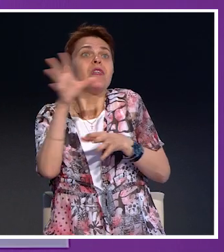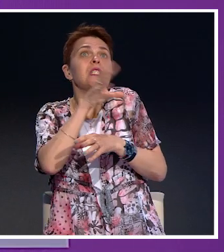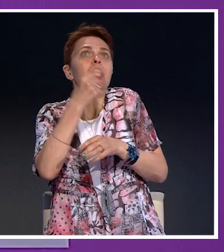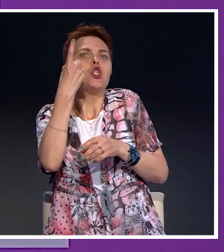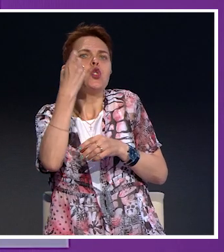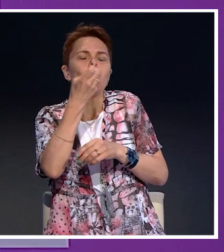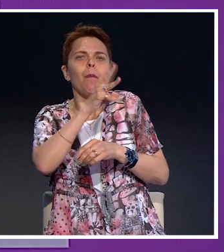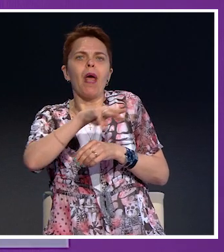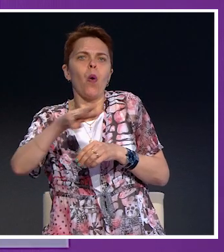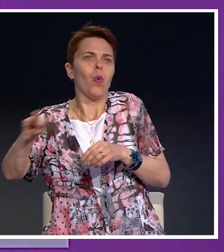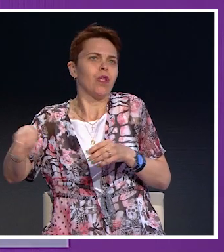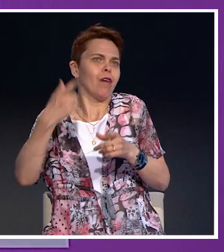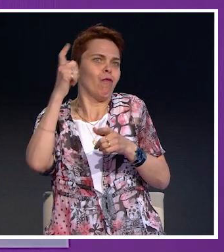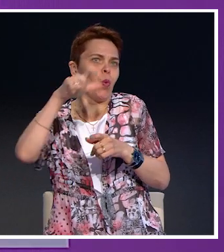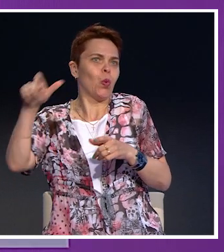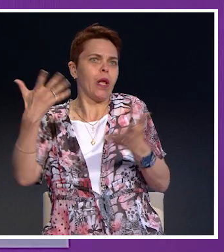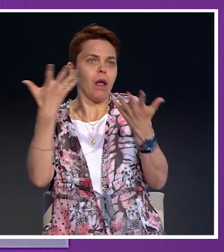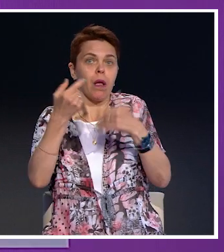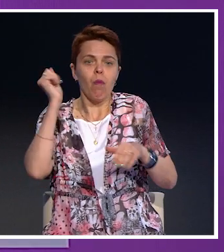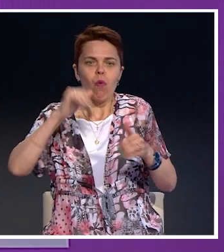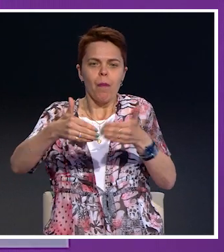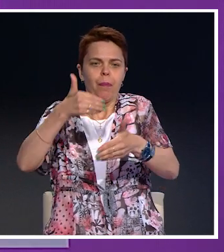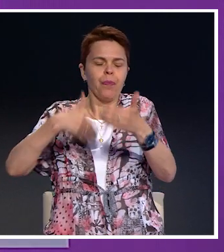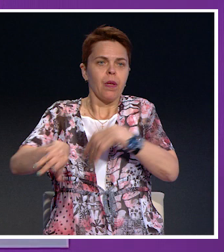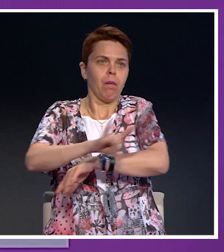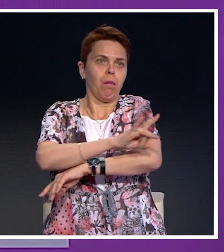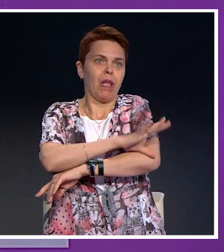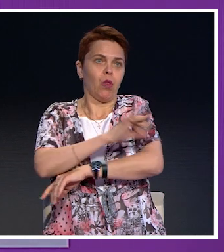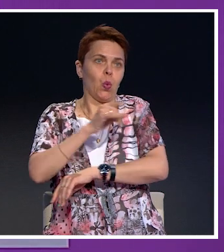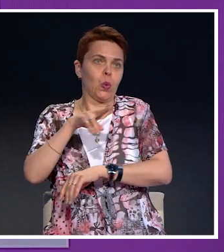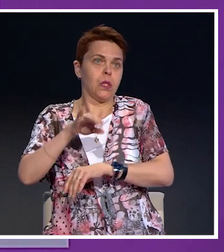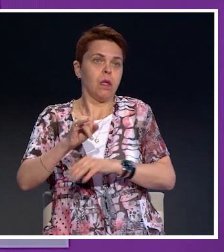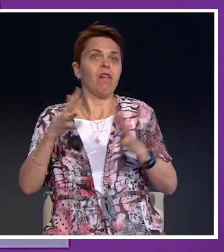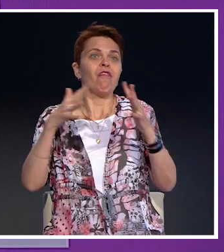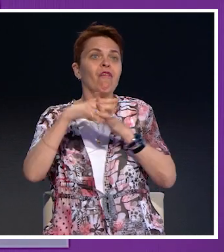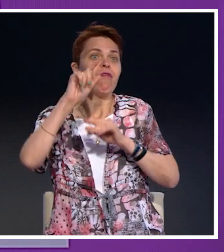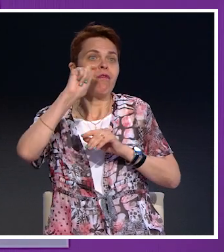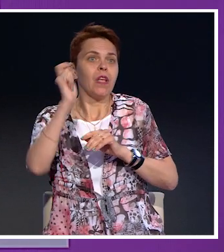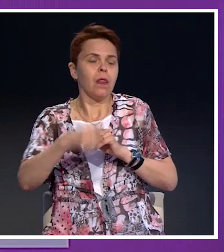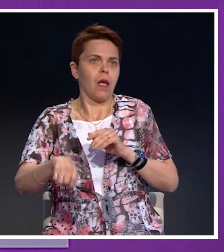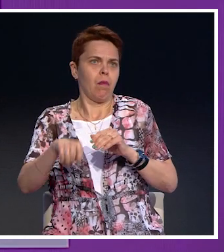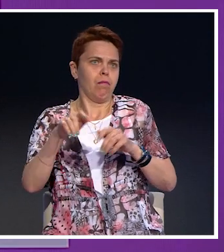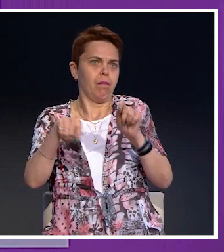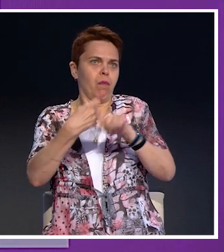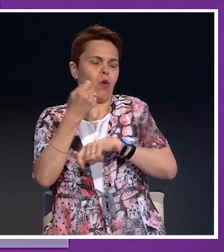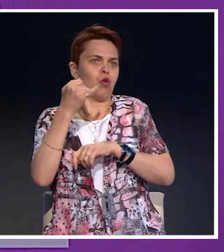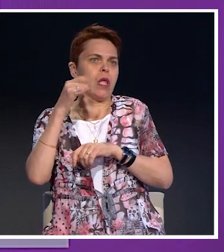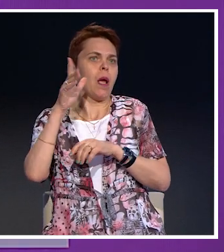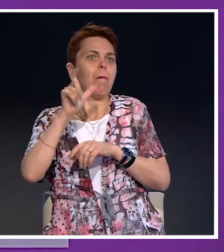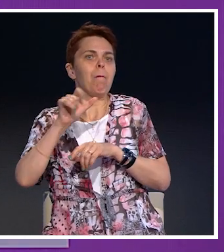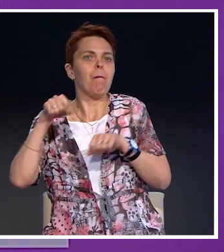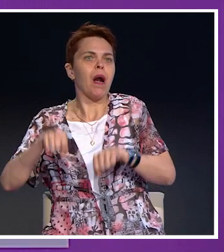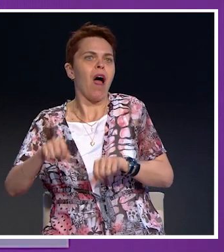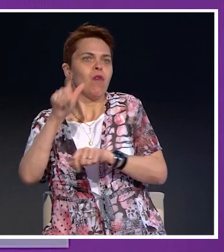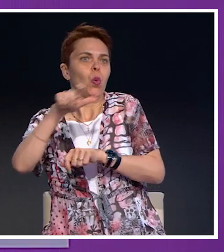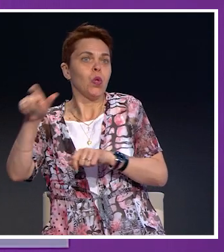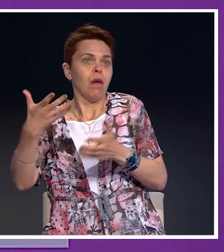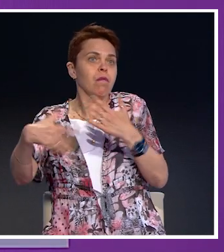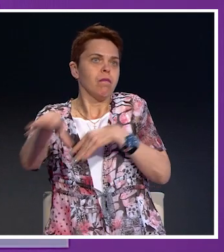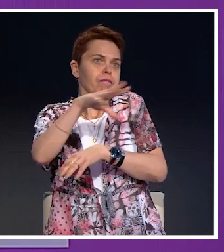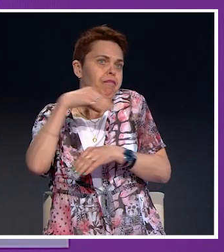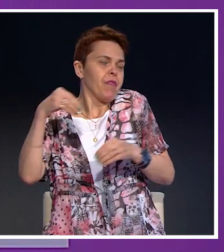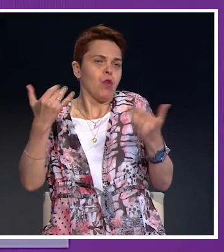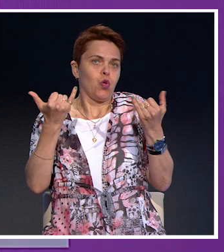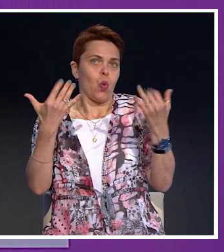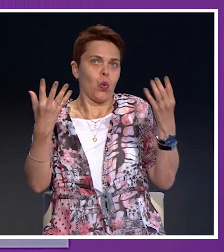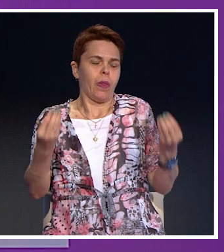ще 100 мільйонів людей, які можуть опинитися за межею бідності, війна, порушення прав людей – все це є найбільшими